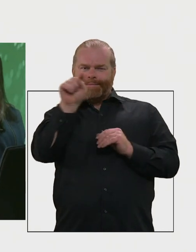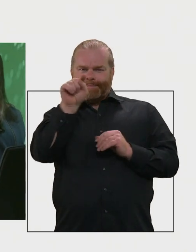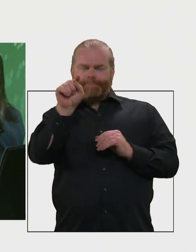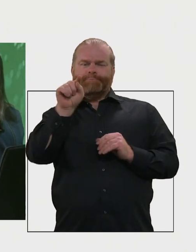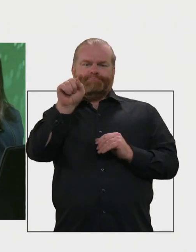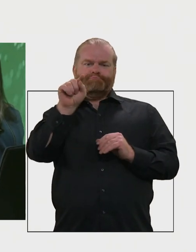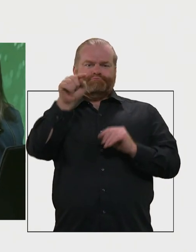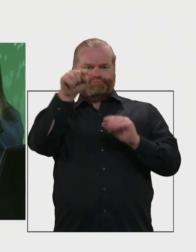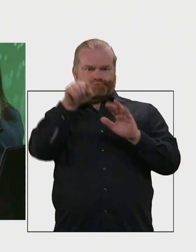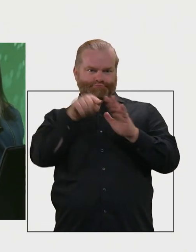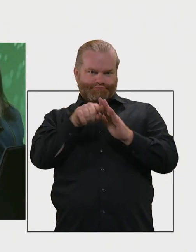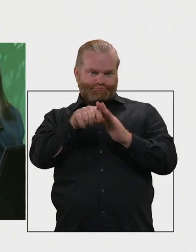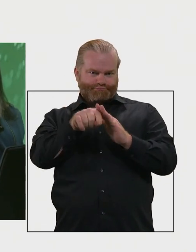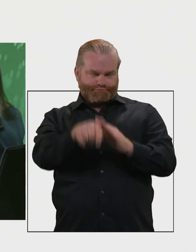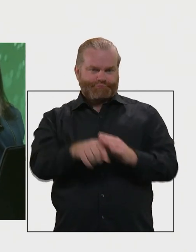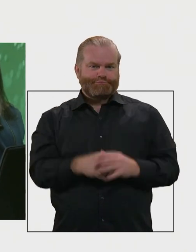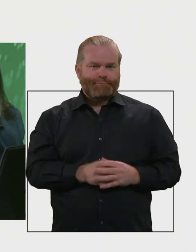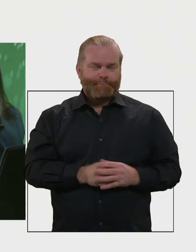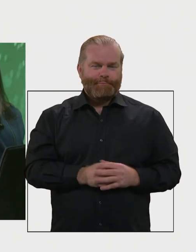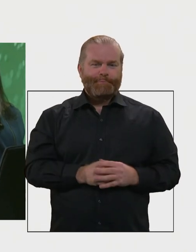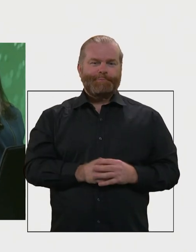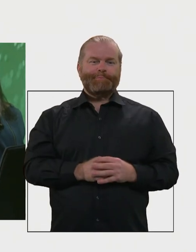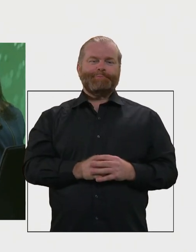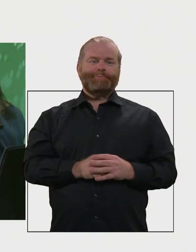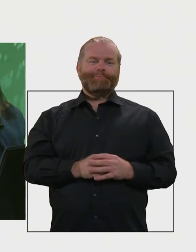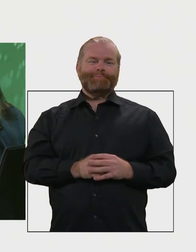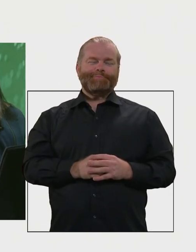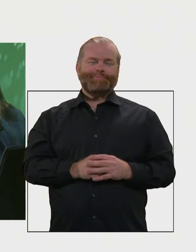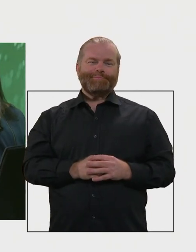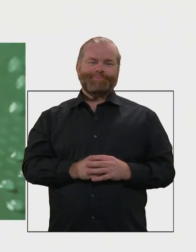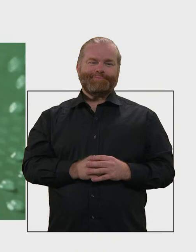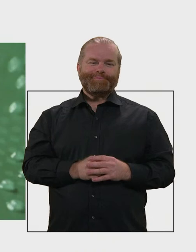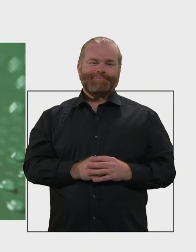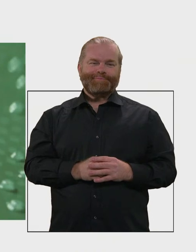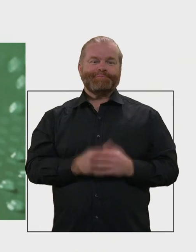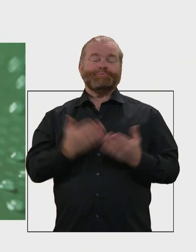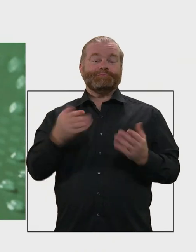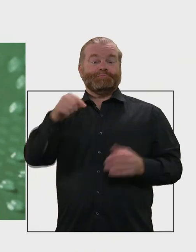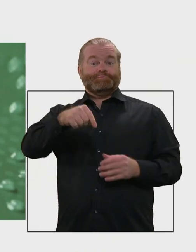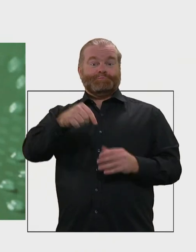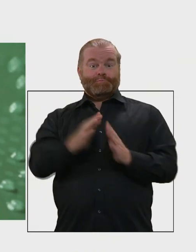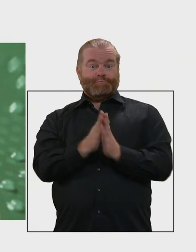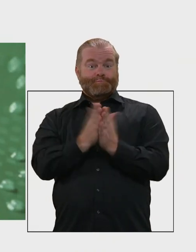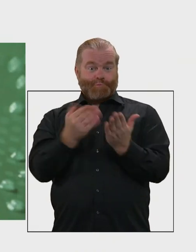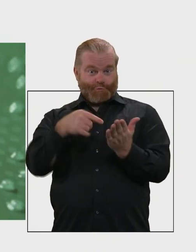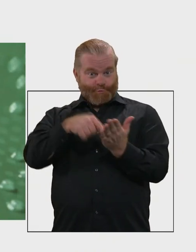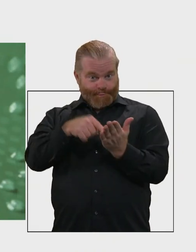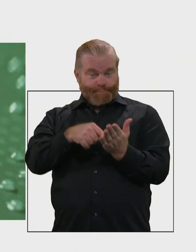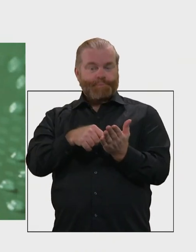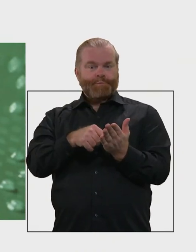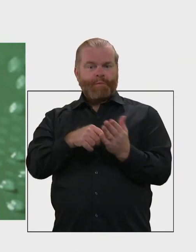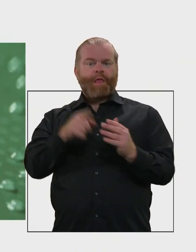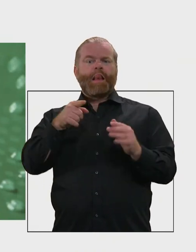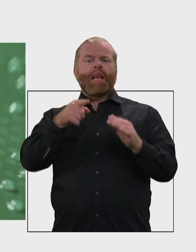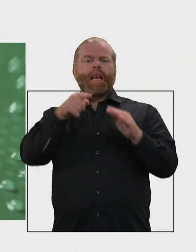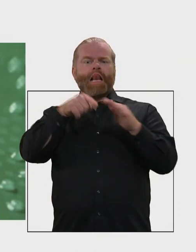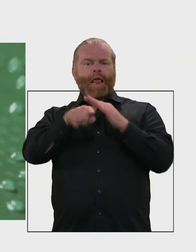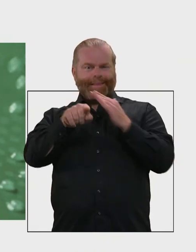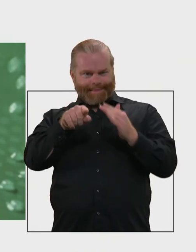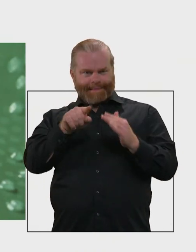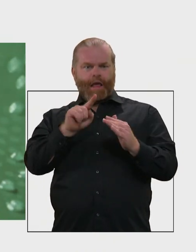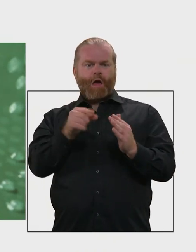www.humboldtforum.org/tastbuch. Und ja, im Buch selbst ist natürlich dieser Link abgebildet, gleich auf der ersten Seite. Und es gibt